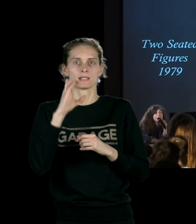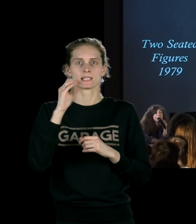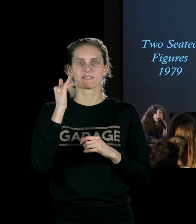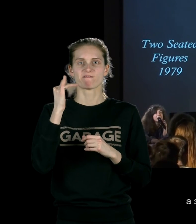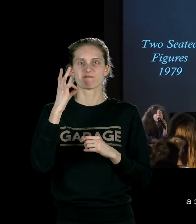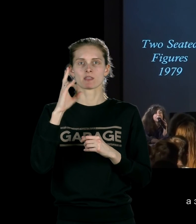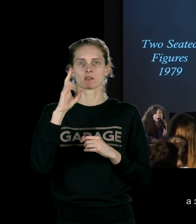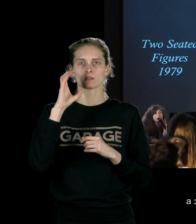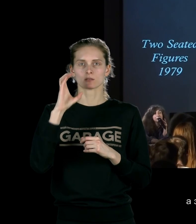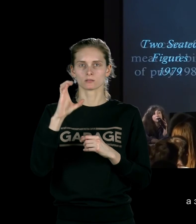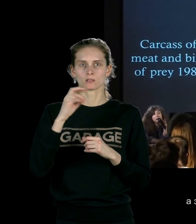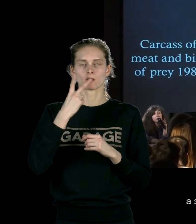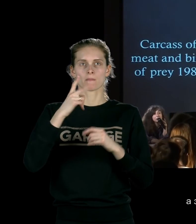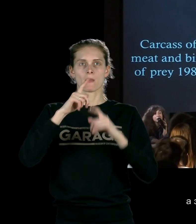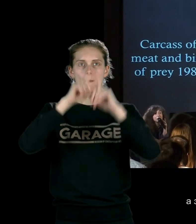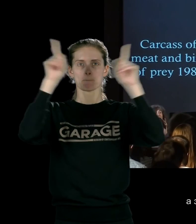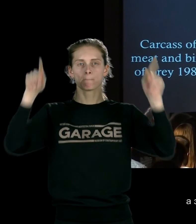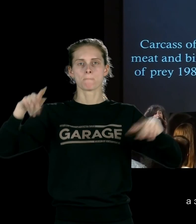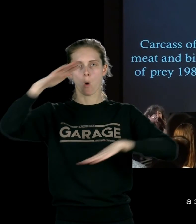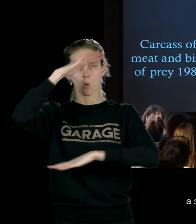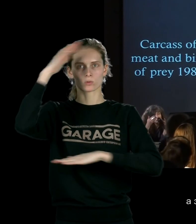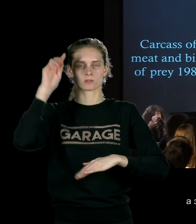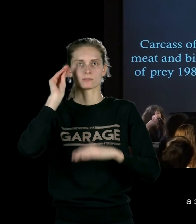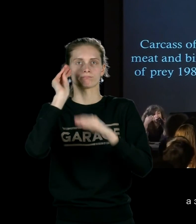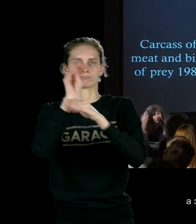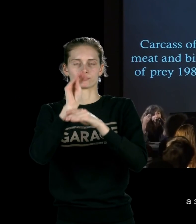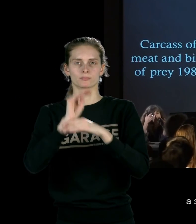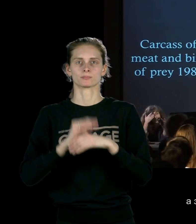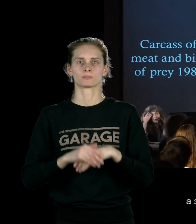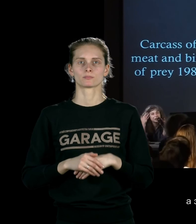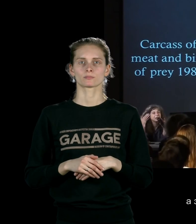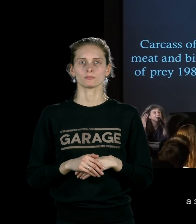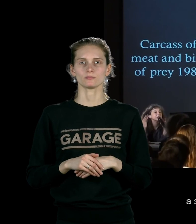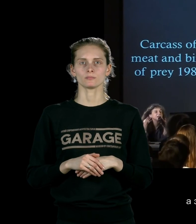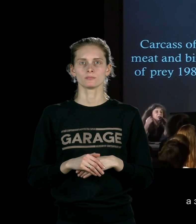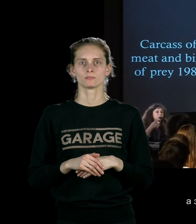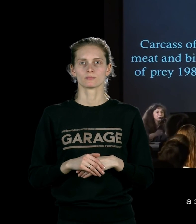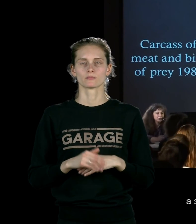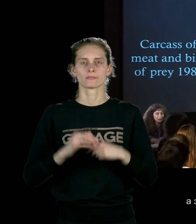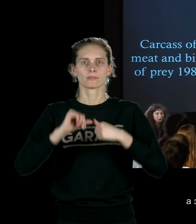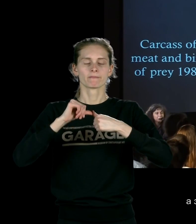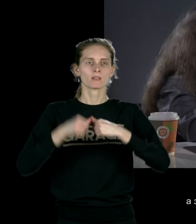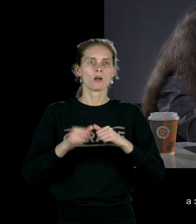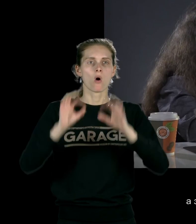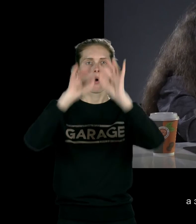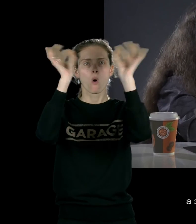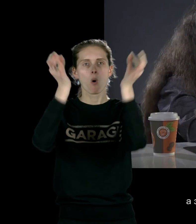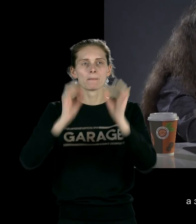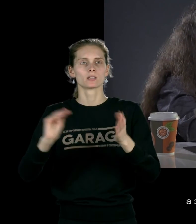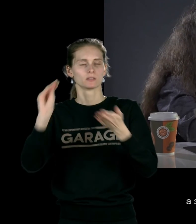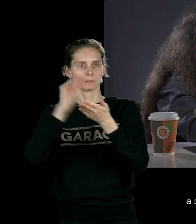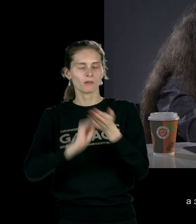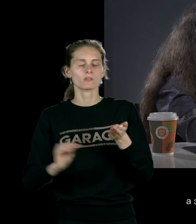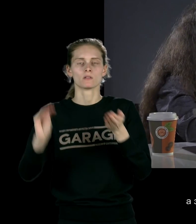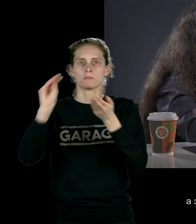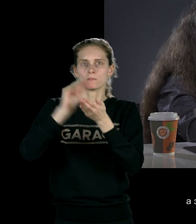портрете, и самые как бы, вот эти постоянные одни и те же образы,